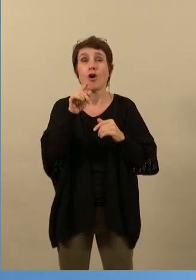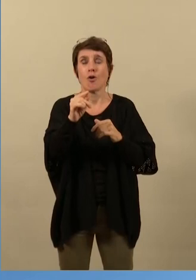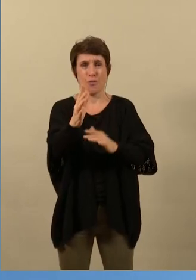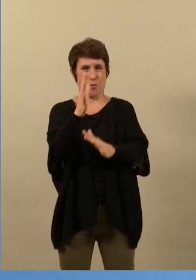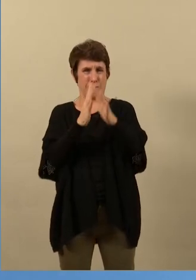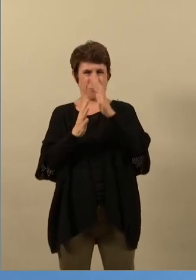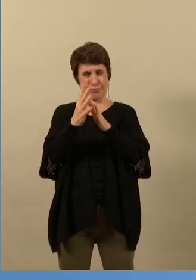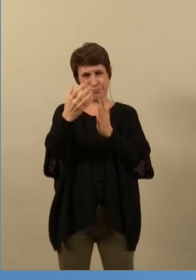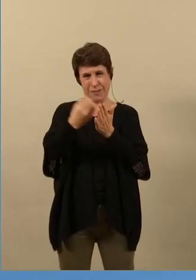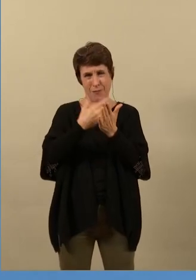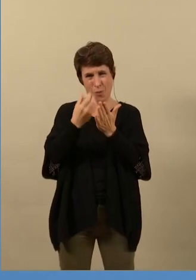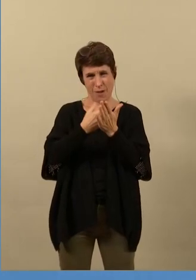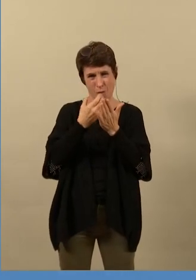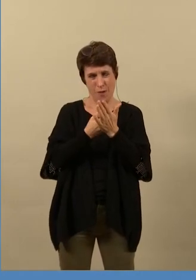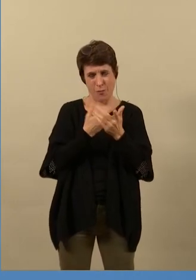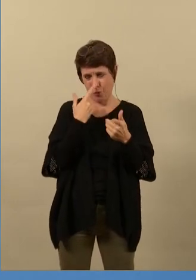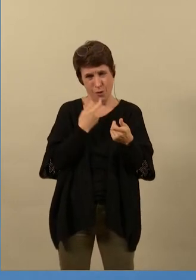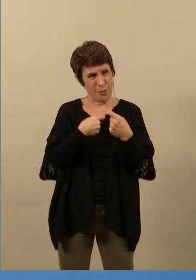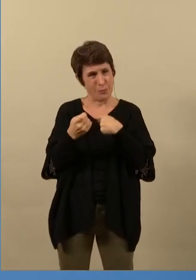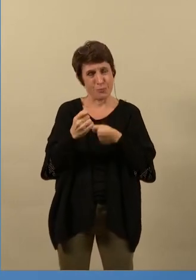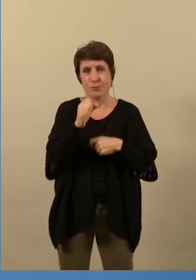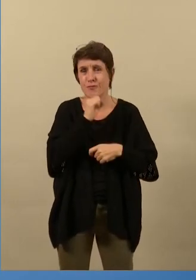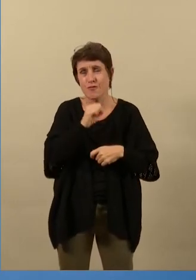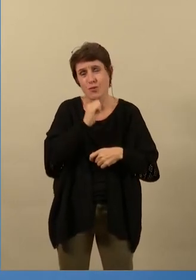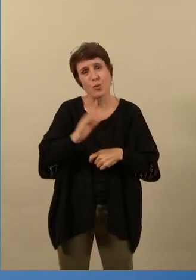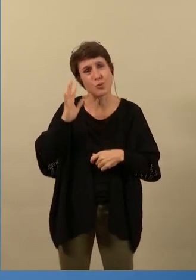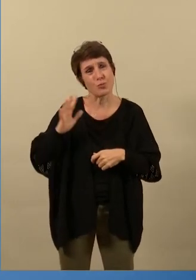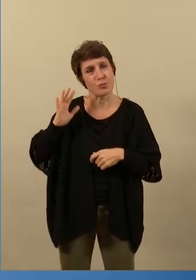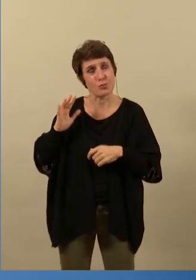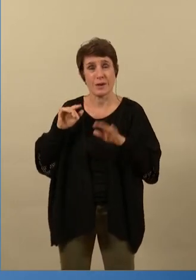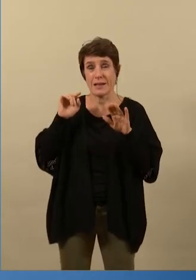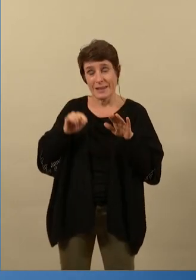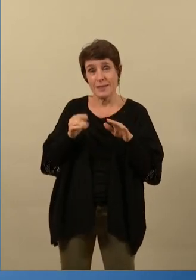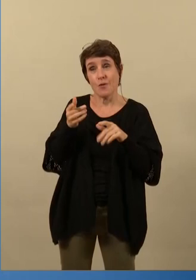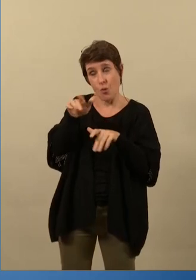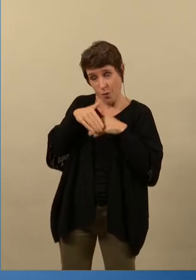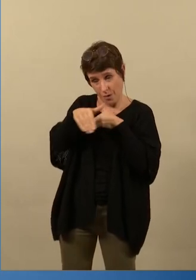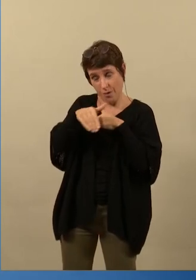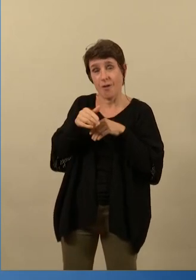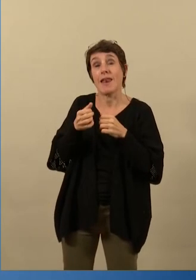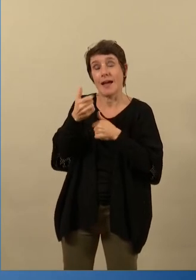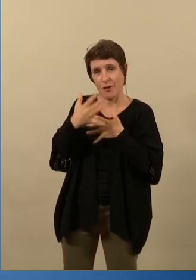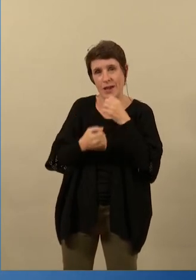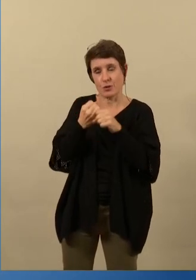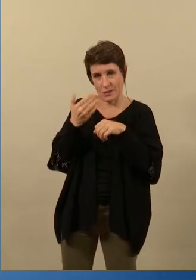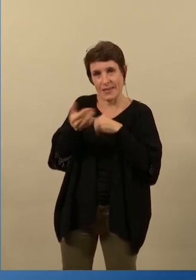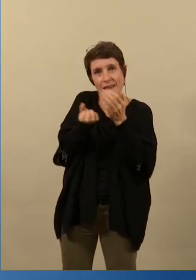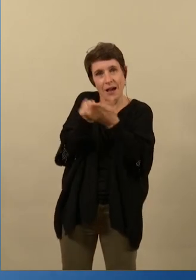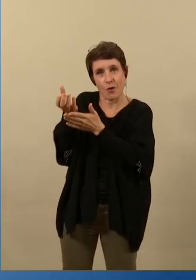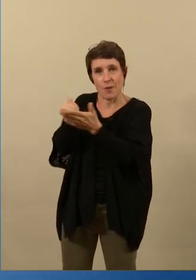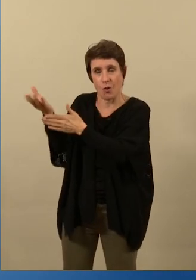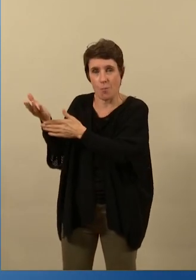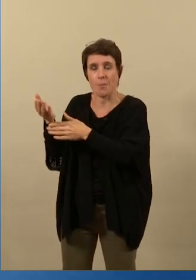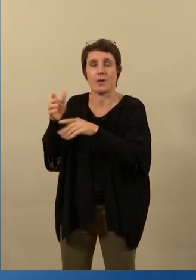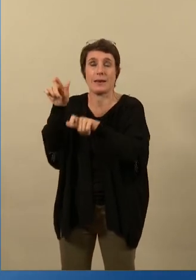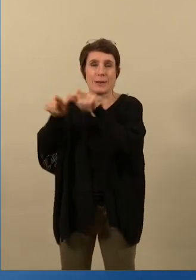données qui sont des prospectives un peu anciennes et qui doivent être retravaillé avec les habitants dans les années à venir nous nous y sommes engagés moi et